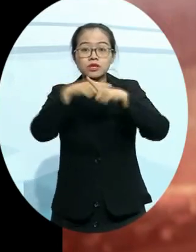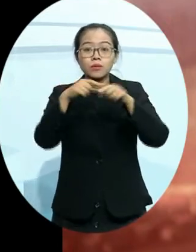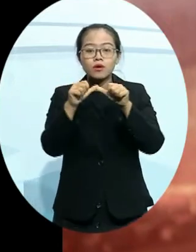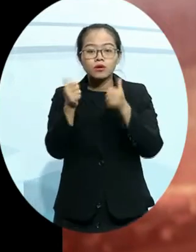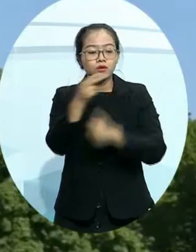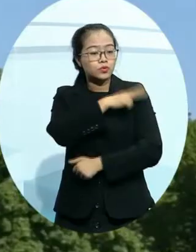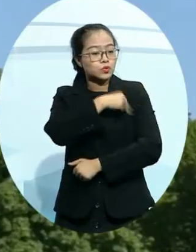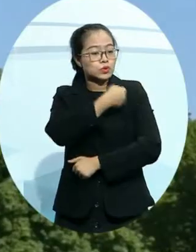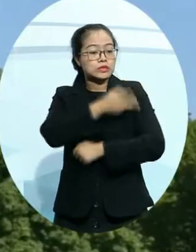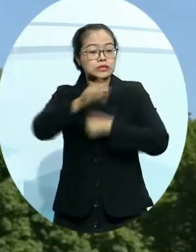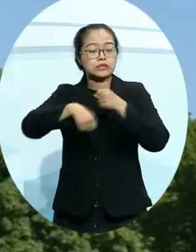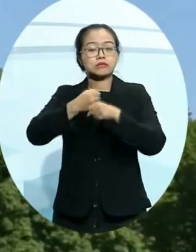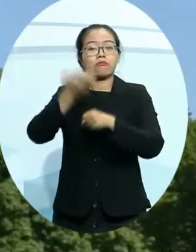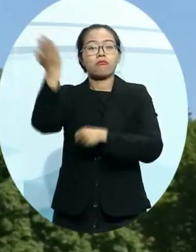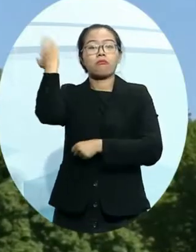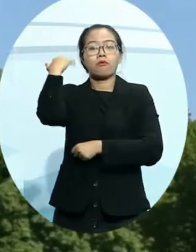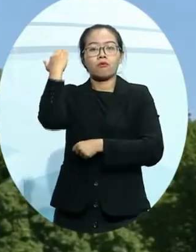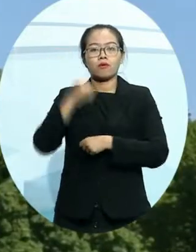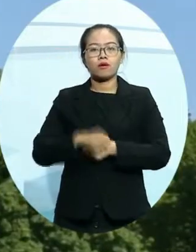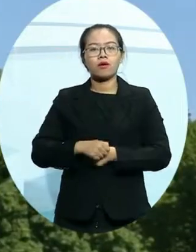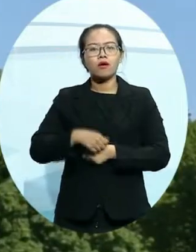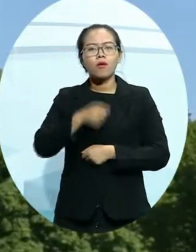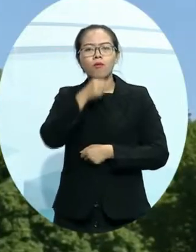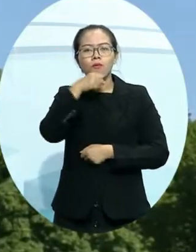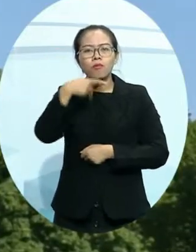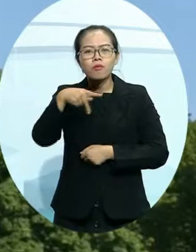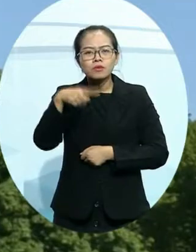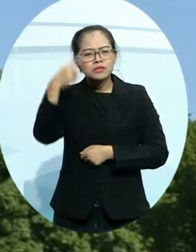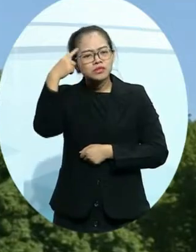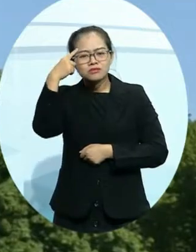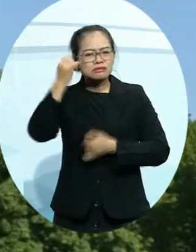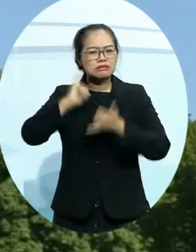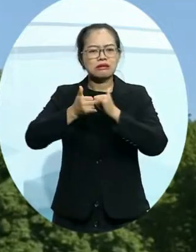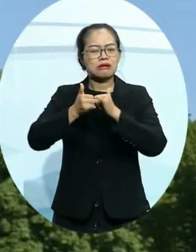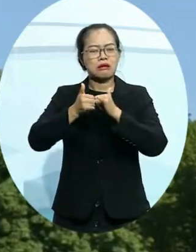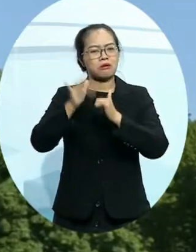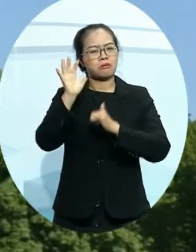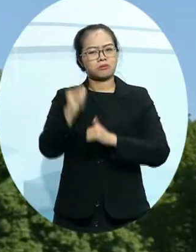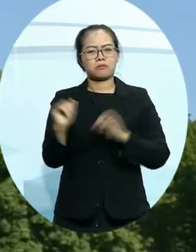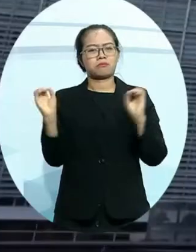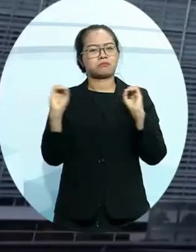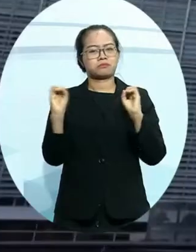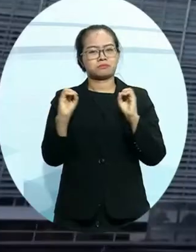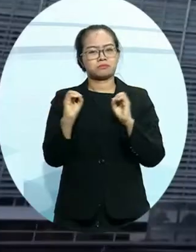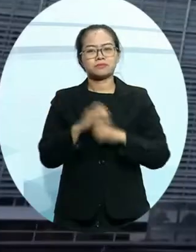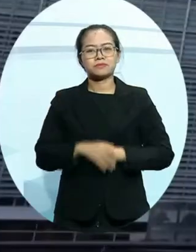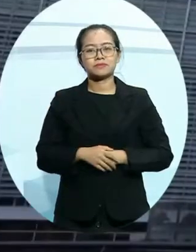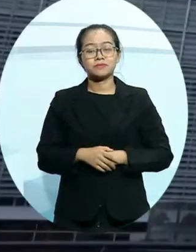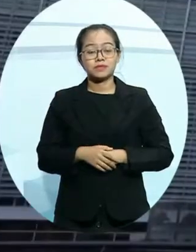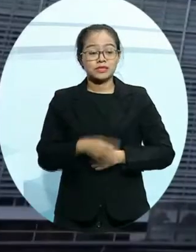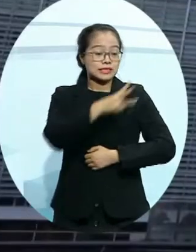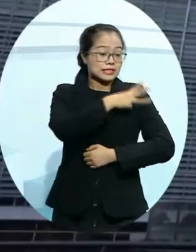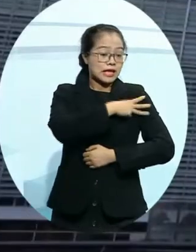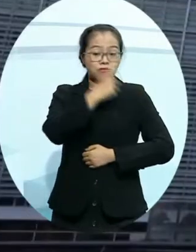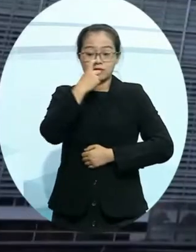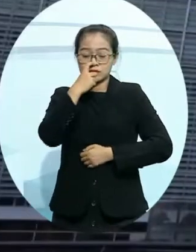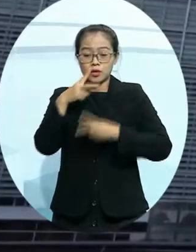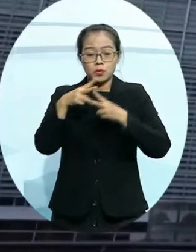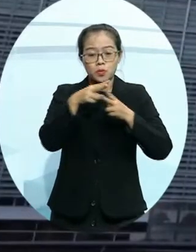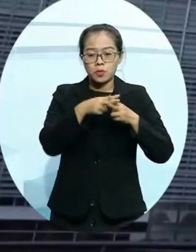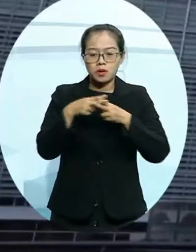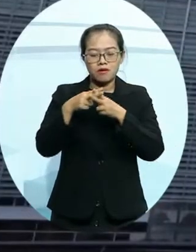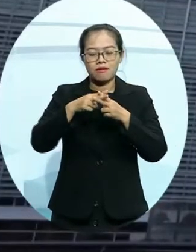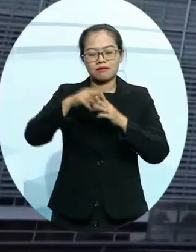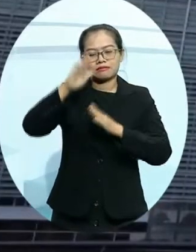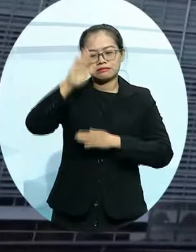năm ngoái, ông Peskov cho rằng không chắc có thể xảy ra. Mối quan hệ giữa Nga và phương Tây đang xuống mức thấp nhất kể từ khi kết